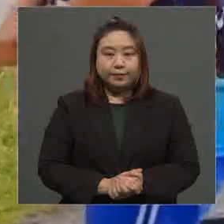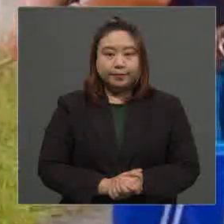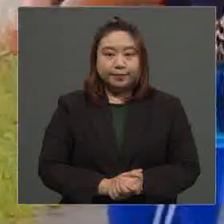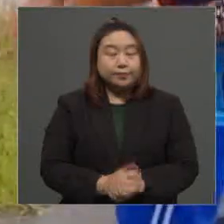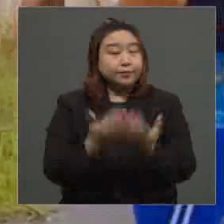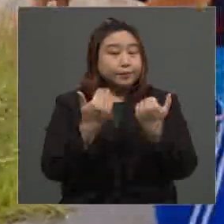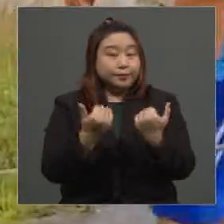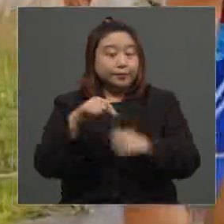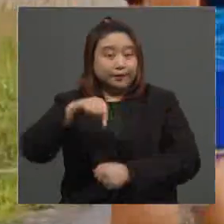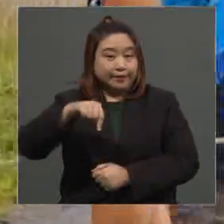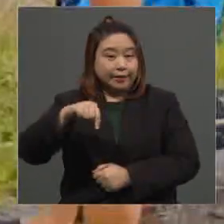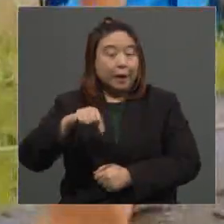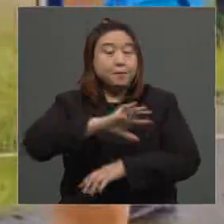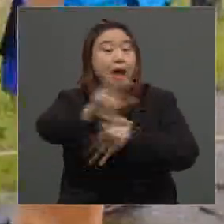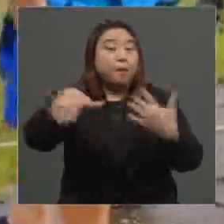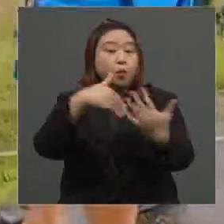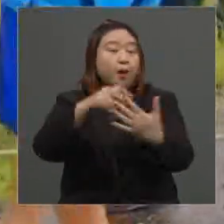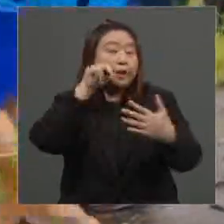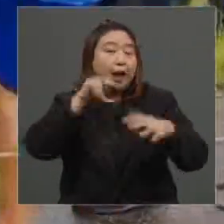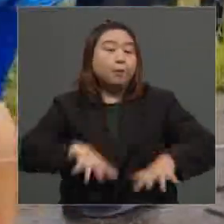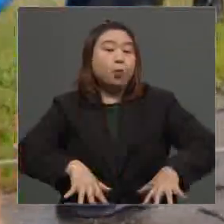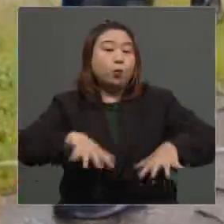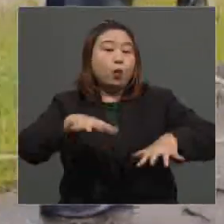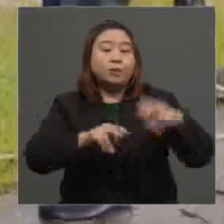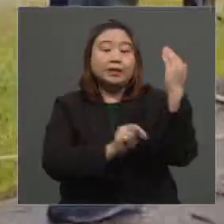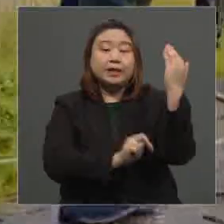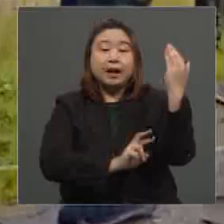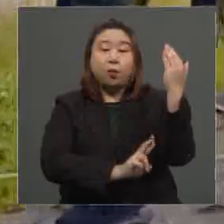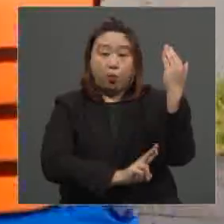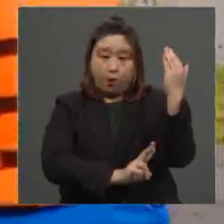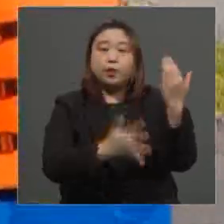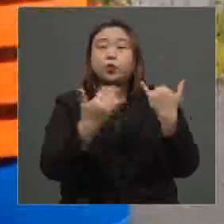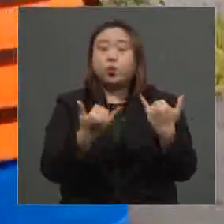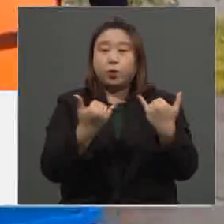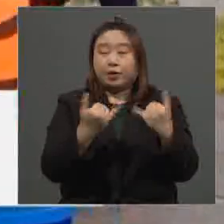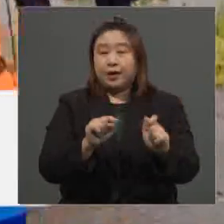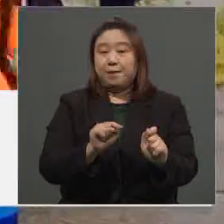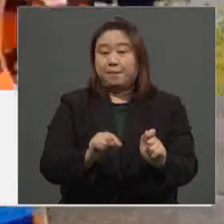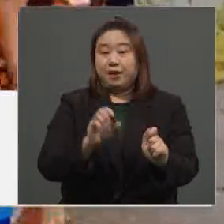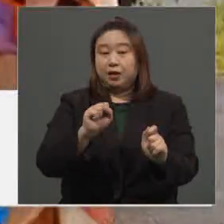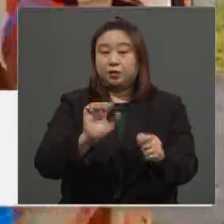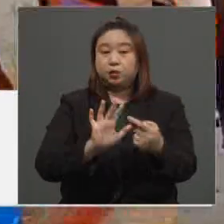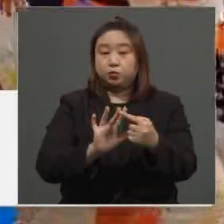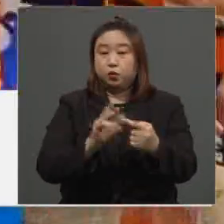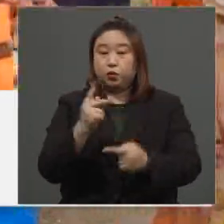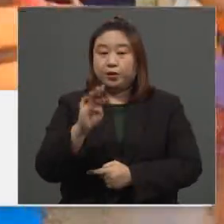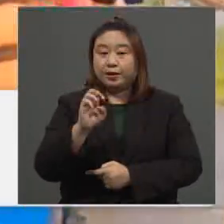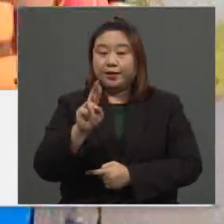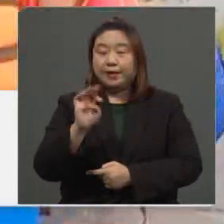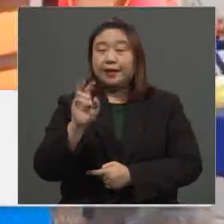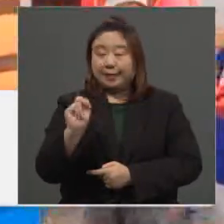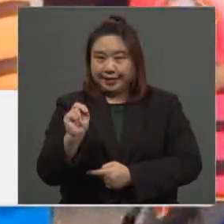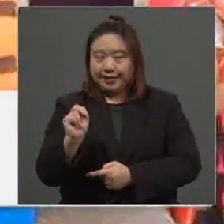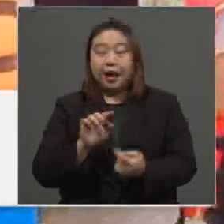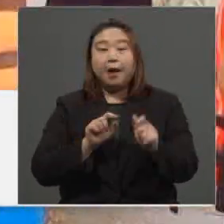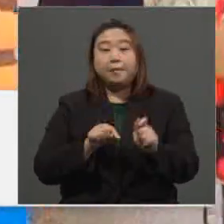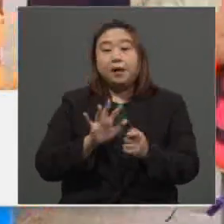ส่วนสถานการณ์ภาพรวมของน้ำท่วมที่จังหวัดนาราธิวาสตอนนี้มวลน้ำจากอำเภอสุคิรินและอำเภอแว้งไหลลงมาที่แม่น้ำ